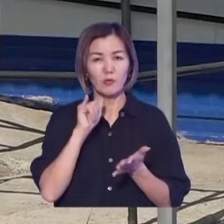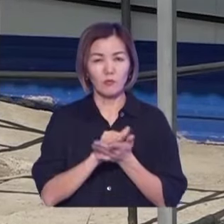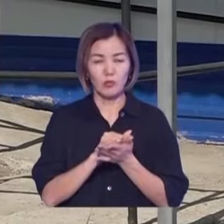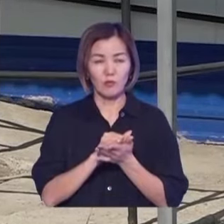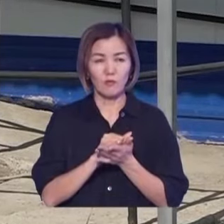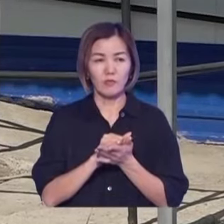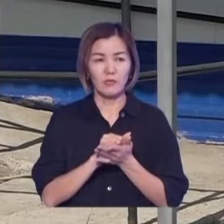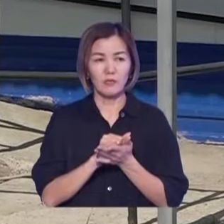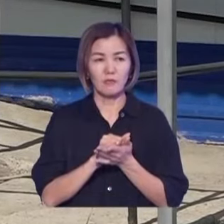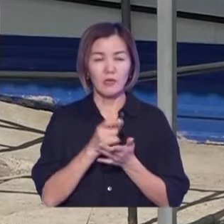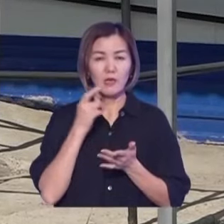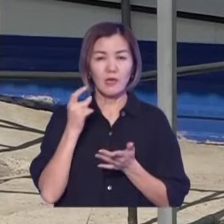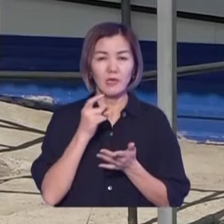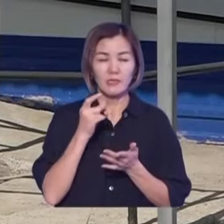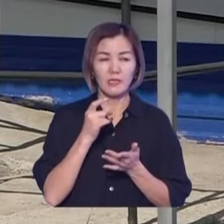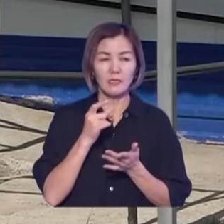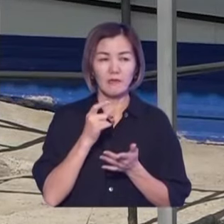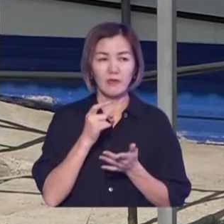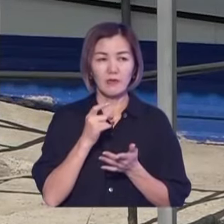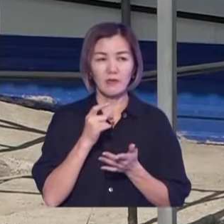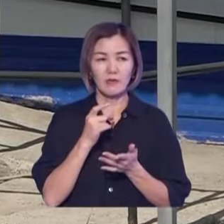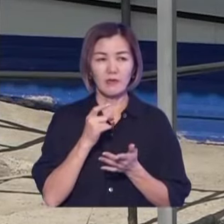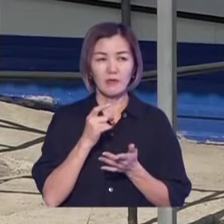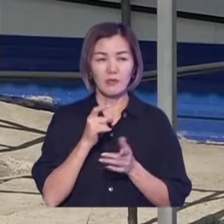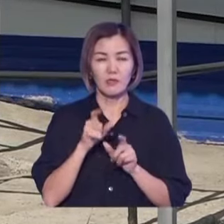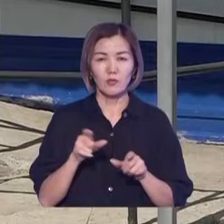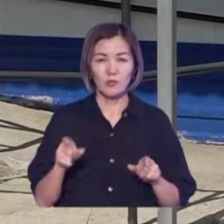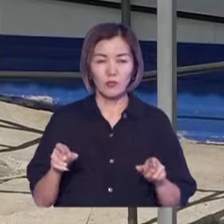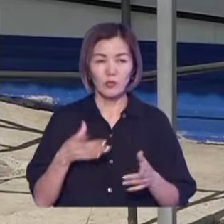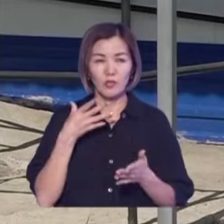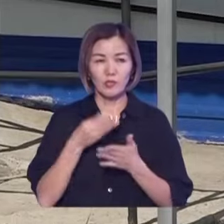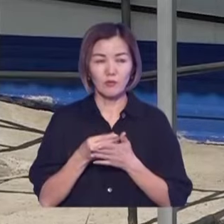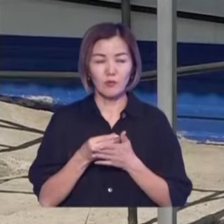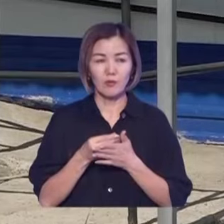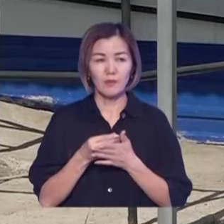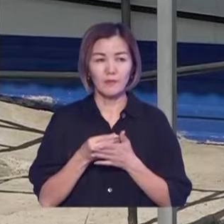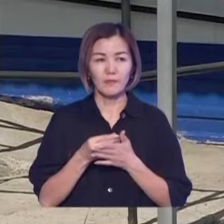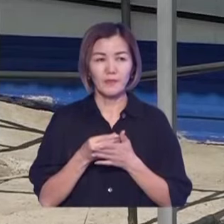әр шаруаға жалғы иелері немесе жеке тұрғындар өздерінің жеке